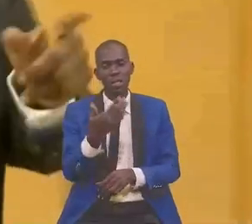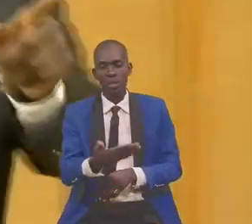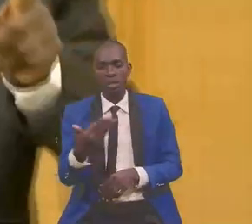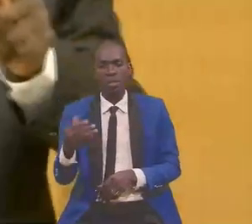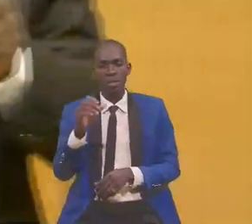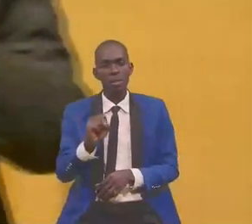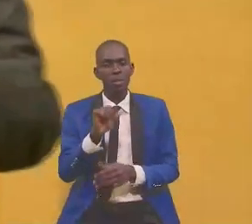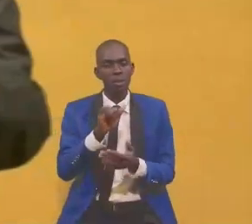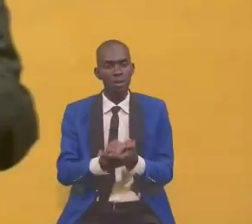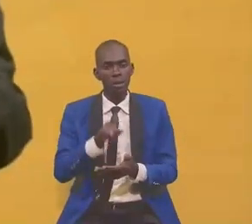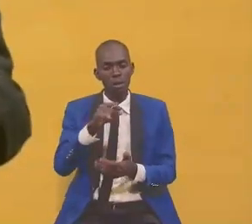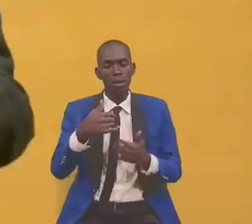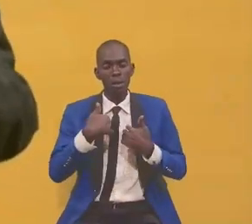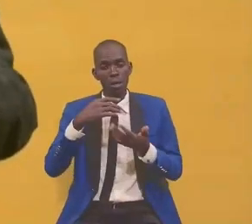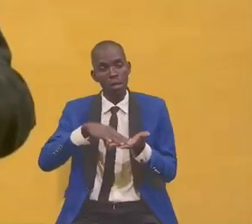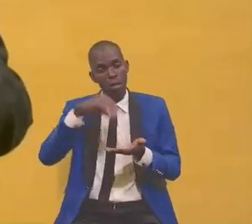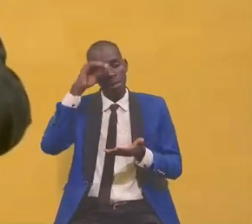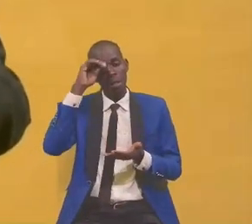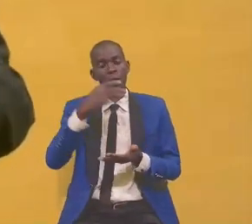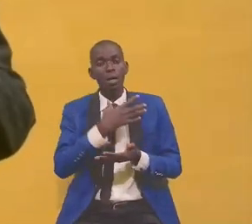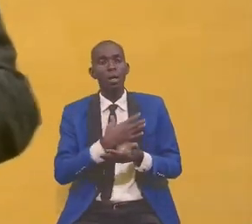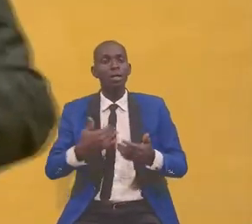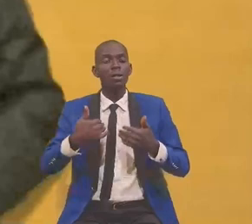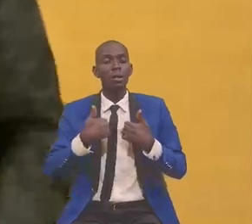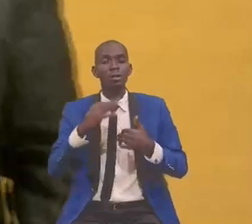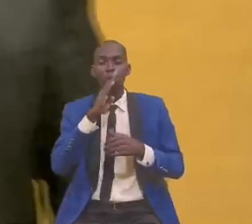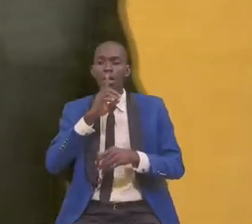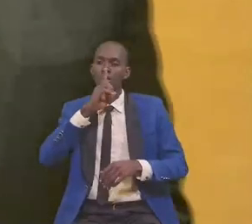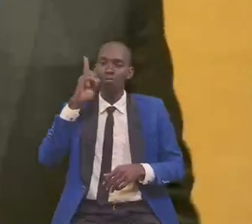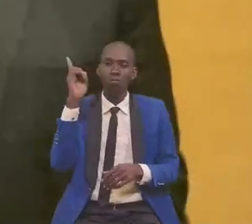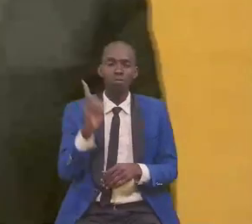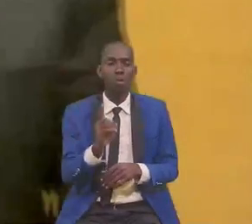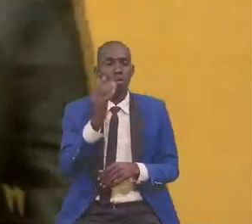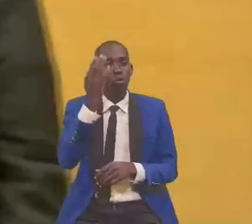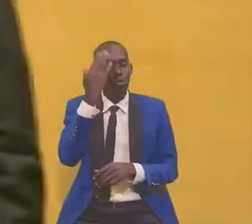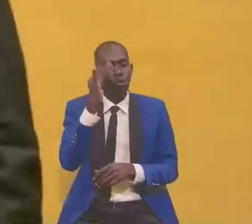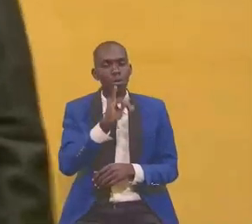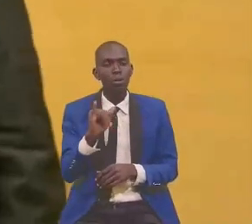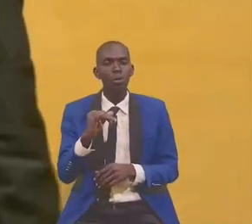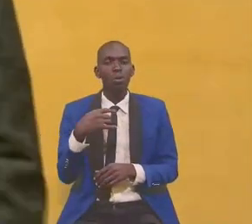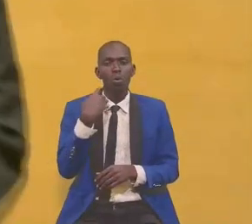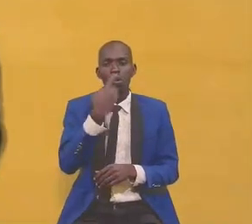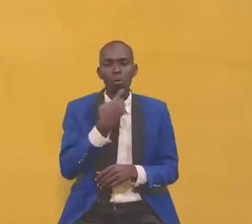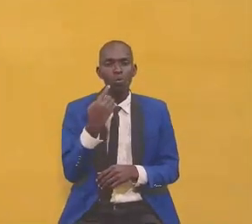et reconnues certaines, sachant de qui tu les as apprises.